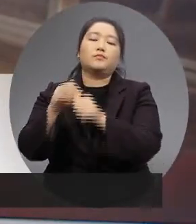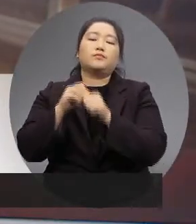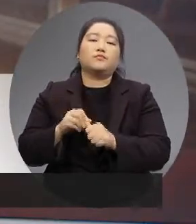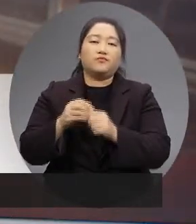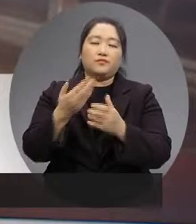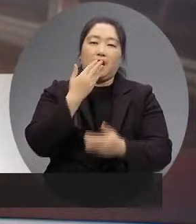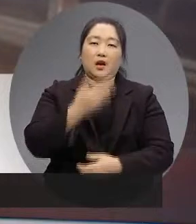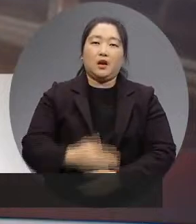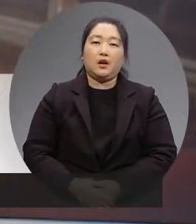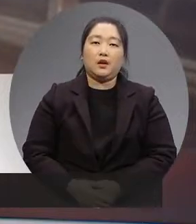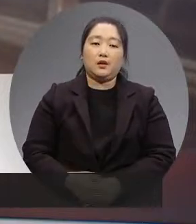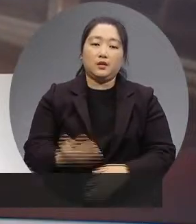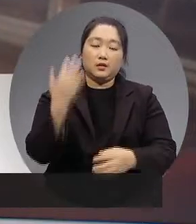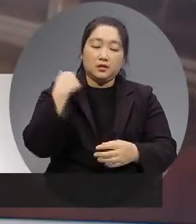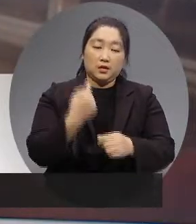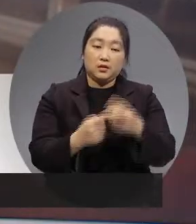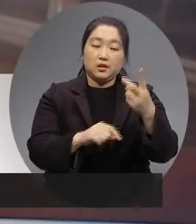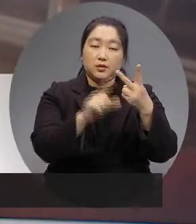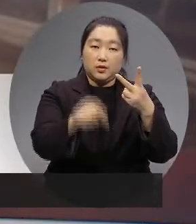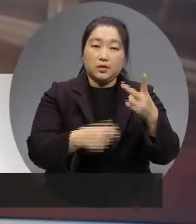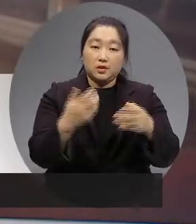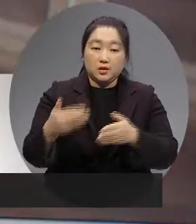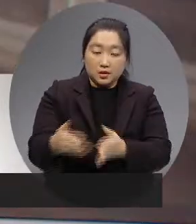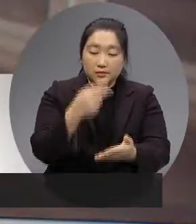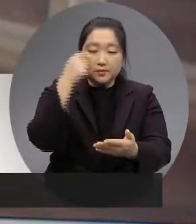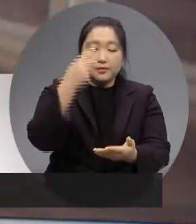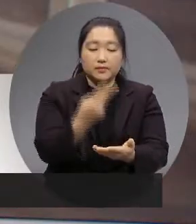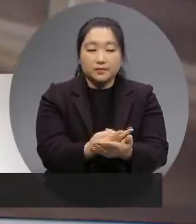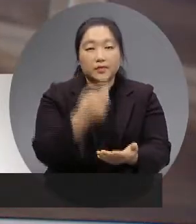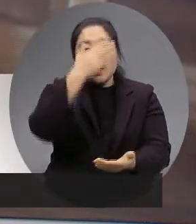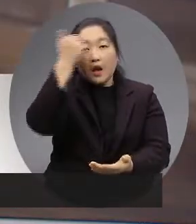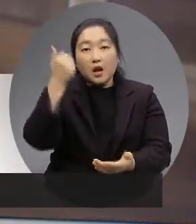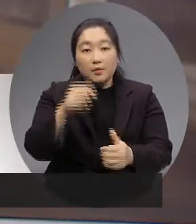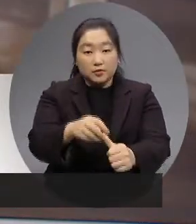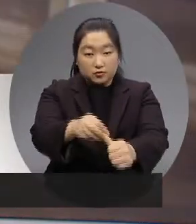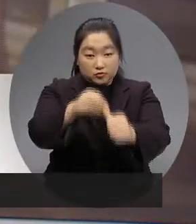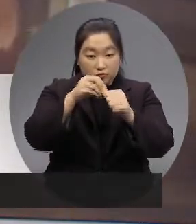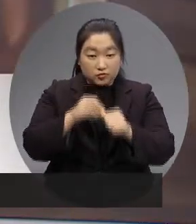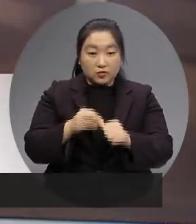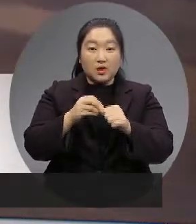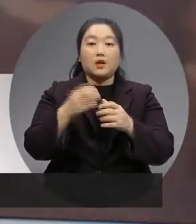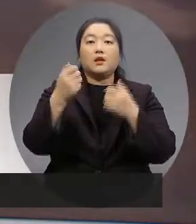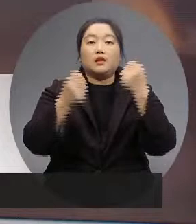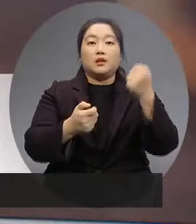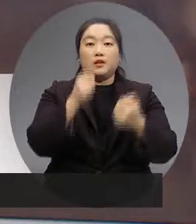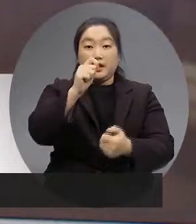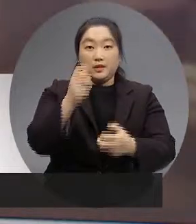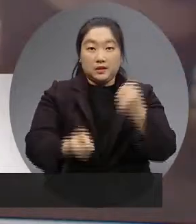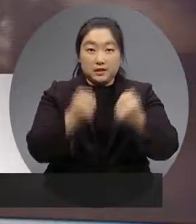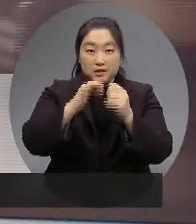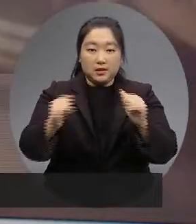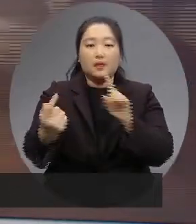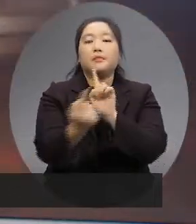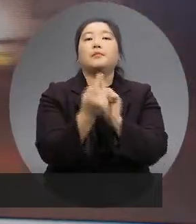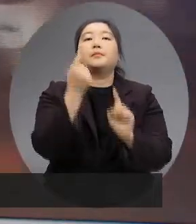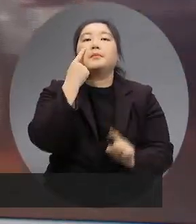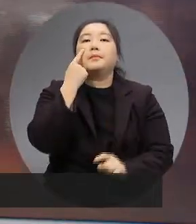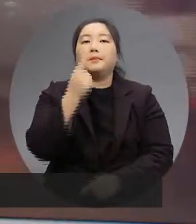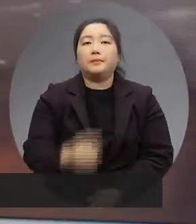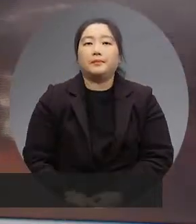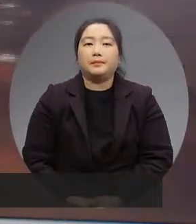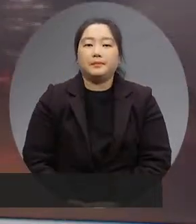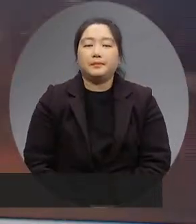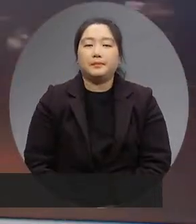구했습니다. 지난 2월에도 길에 쓰러진 할아버지의 생명을 구했던 이호연 택시기사를 이승준 기자가